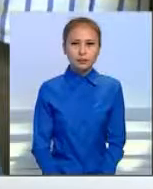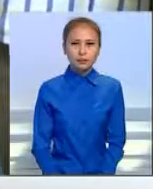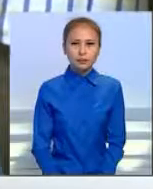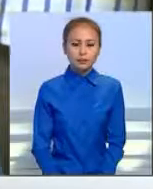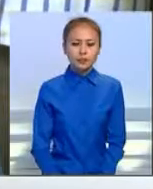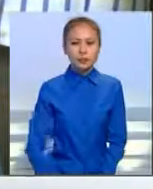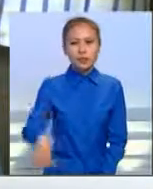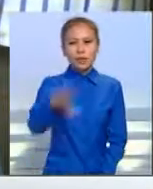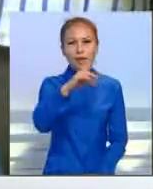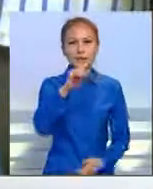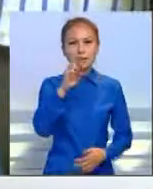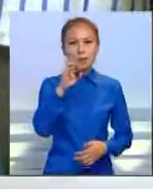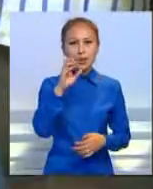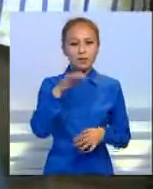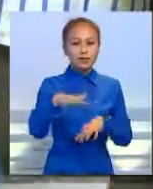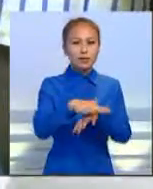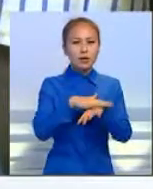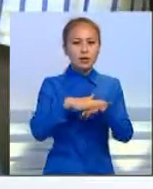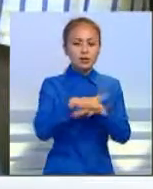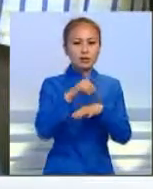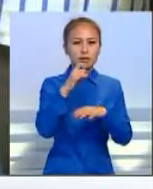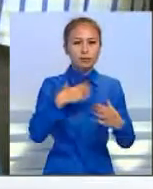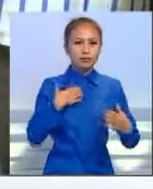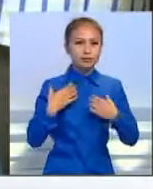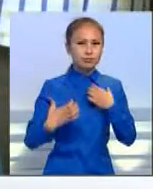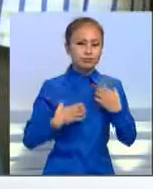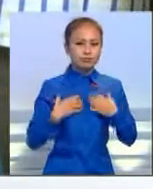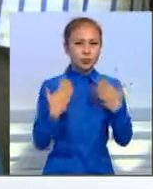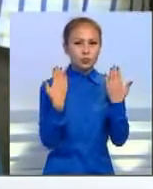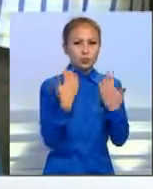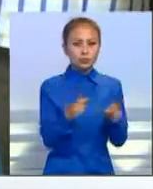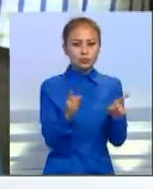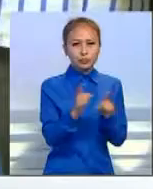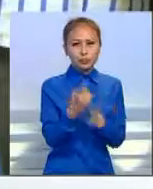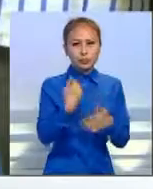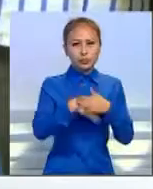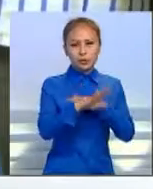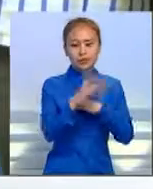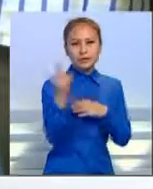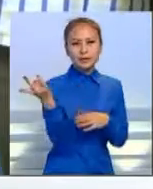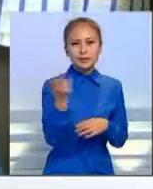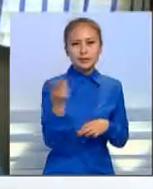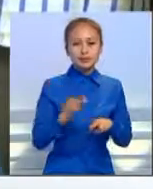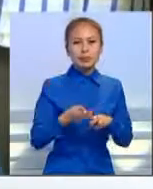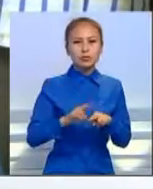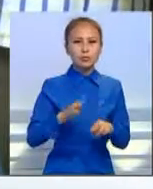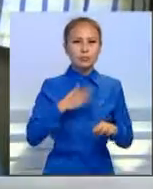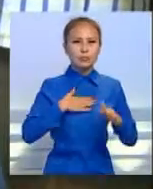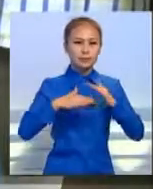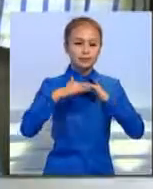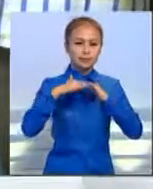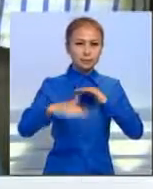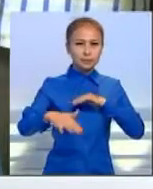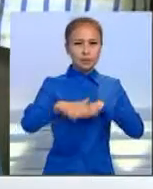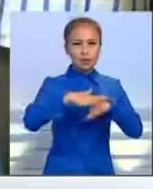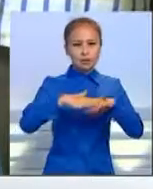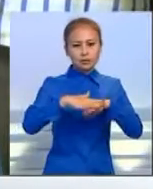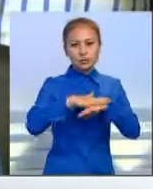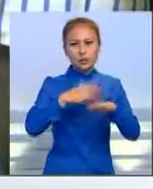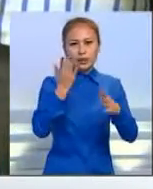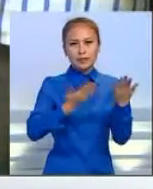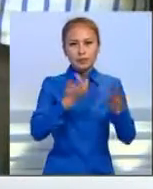Бүкіл Зимбабе қалғының болашақ үшін Роберт Муғабе біліктен кет өтейіз. Қазір ұлтымыз, қалғымыз, ол